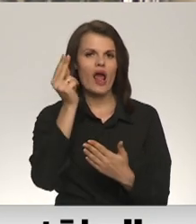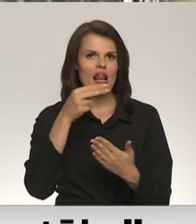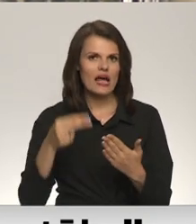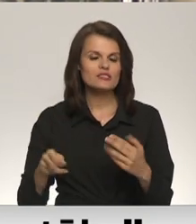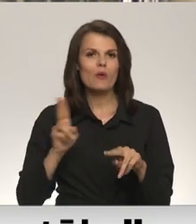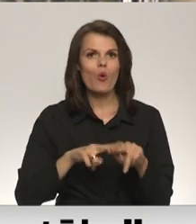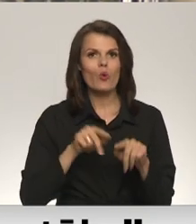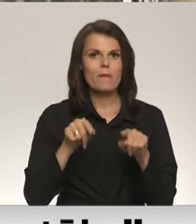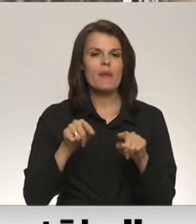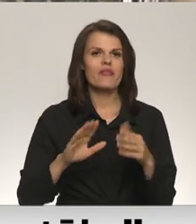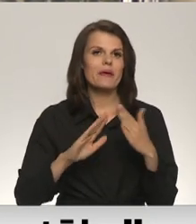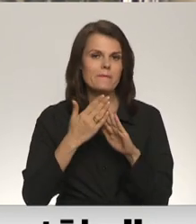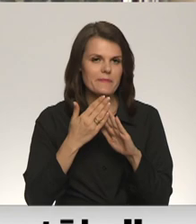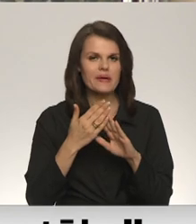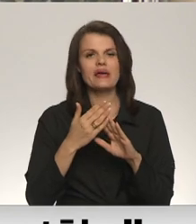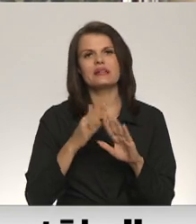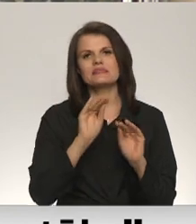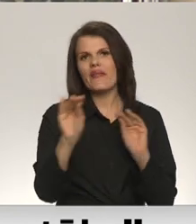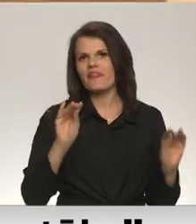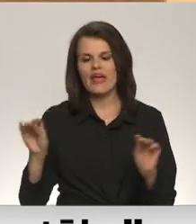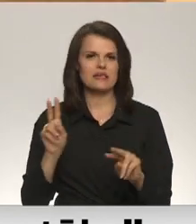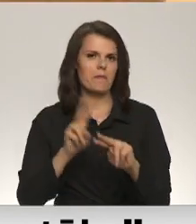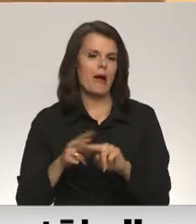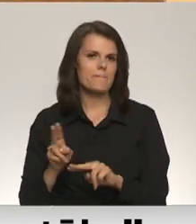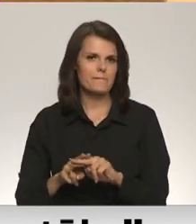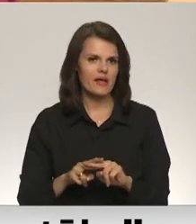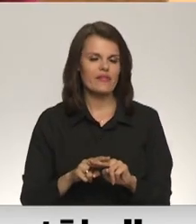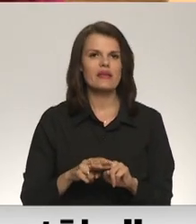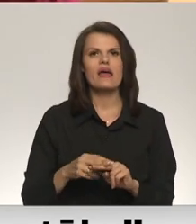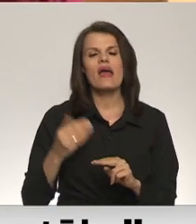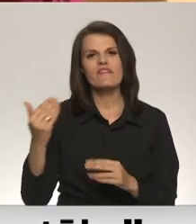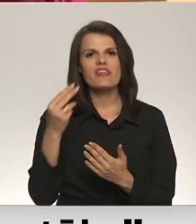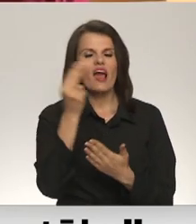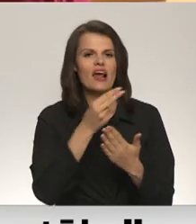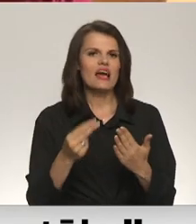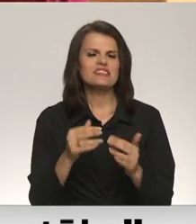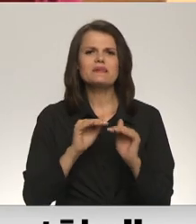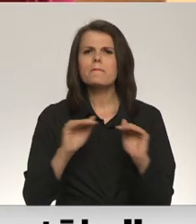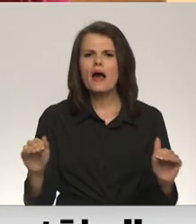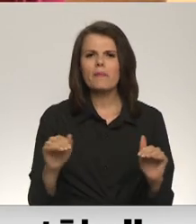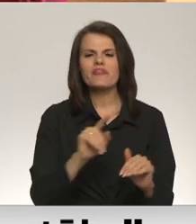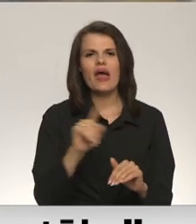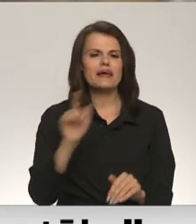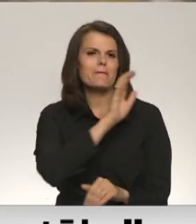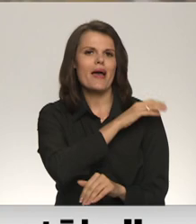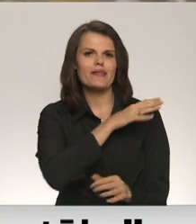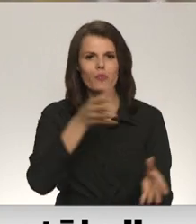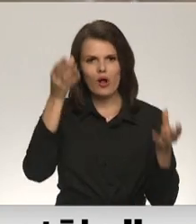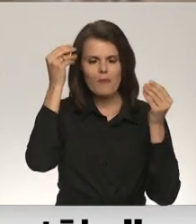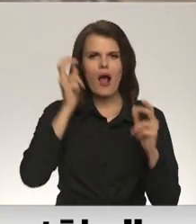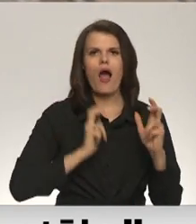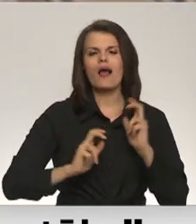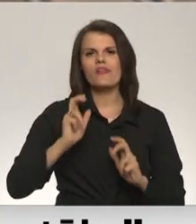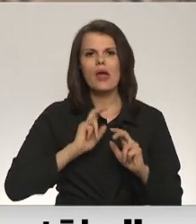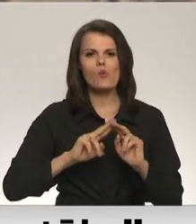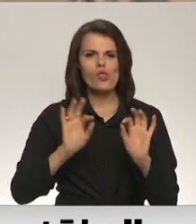Un pati pils interjers to visu papildina. Jaņa Rozentāla glezniecības pamatā ir Pēterburgā apgūtā